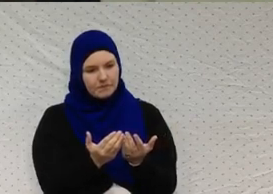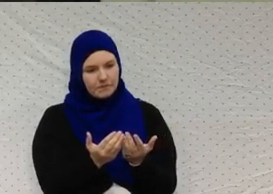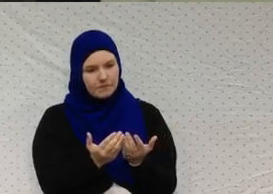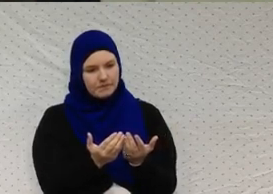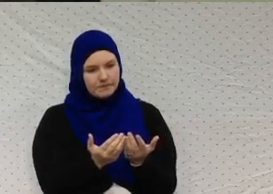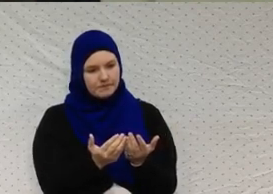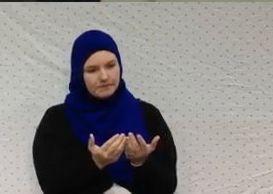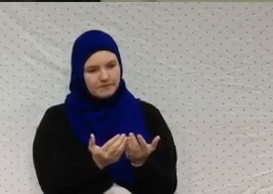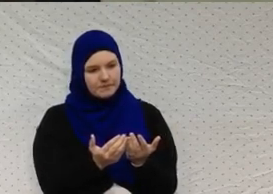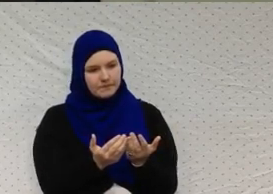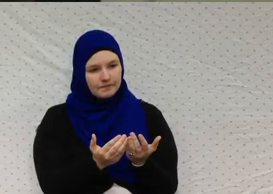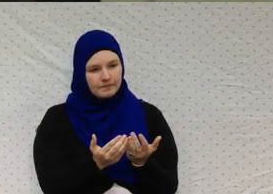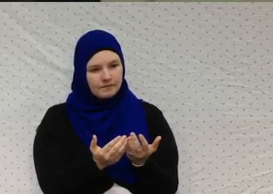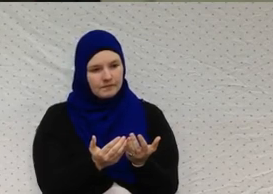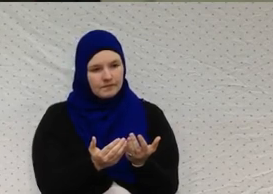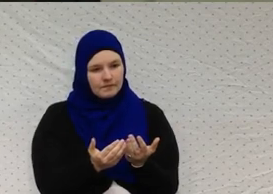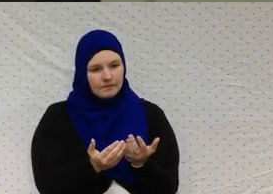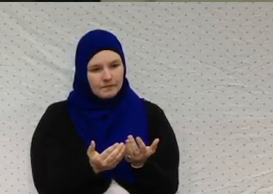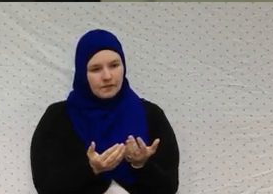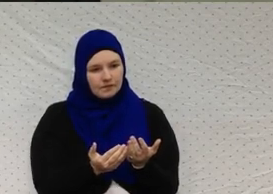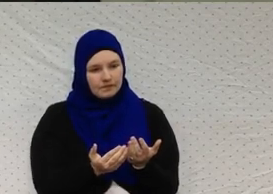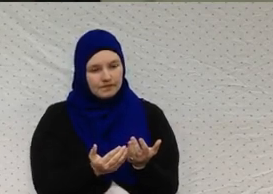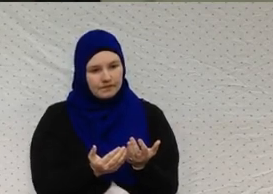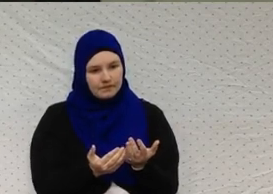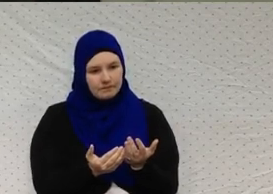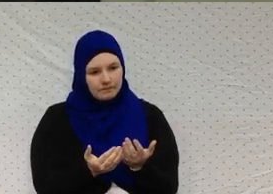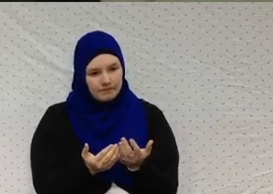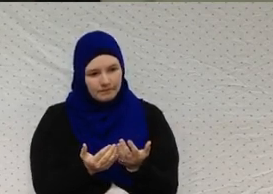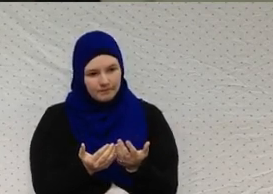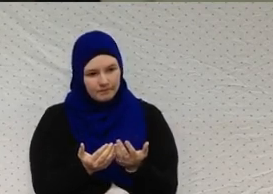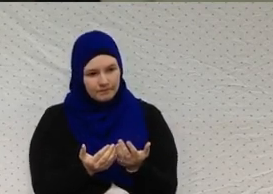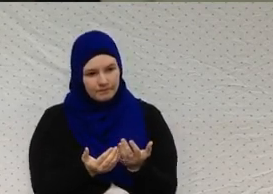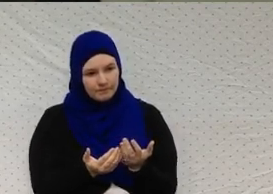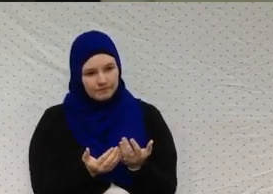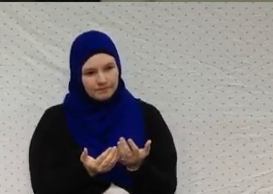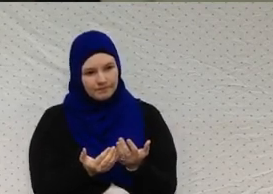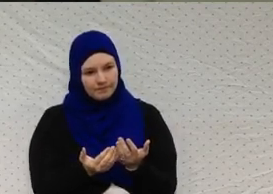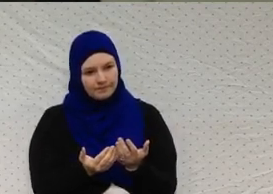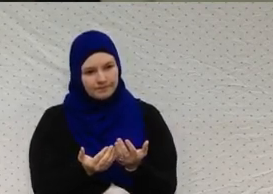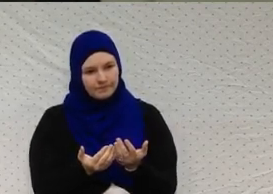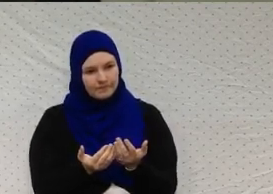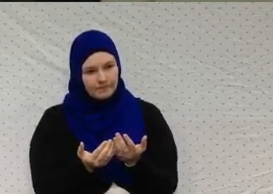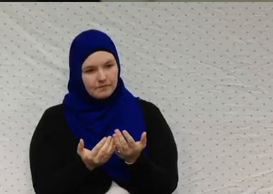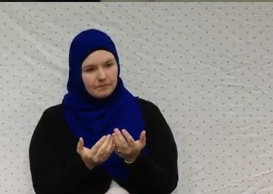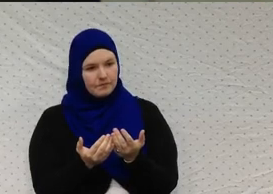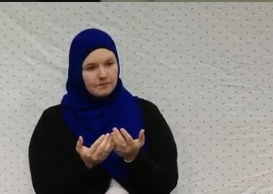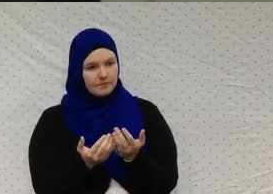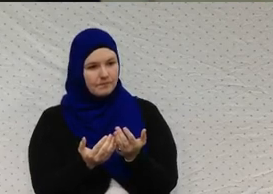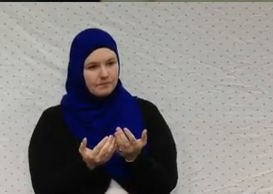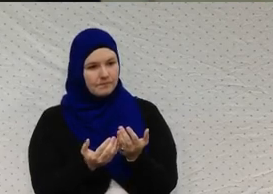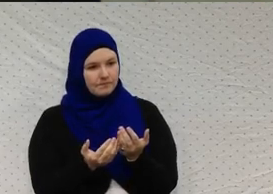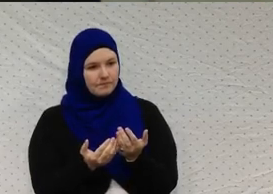بيننا وبين معصيتك، ومن طاعتك ما تبلغنا به جنتك، ومن اليقين ما تهون به علينا مصائب